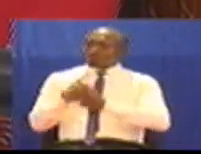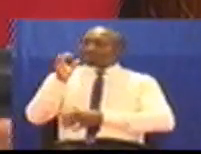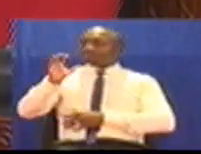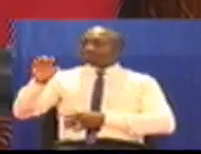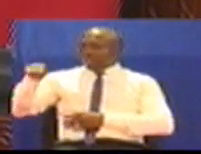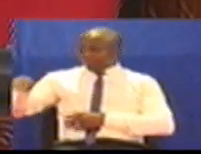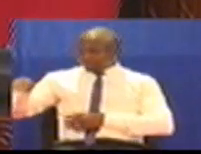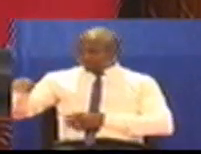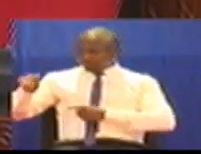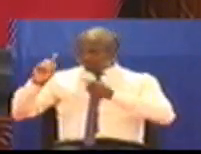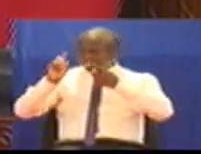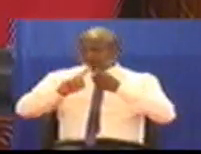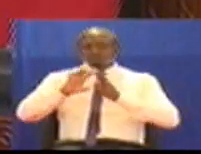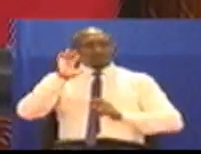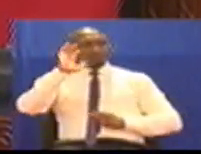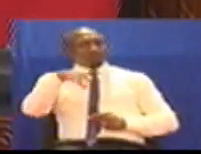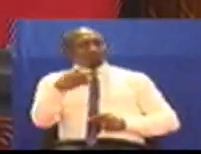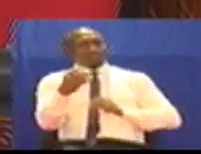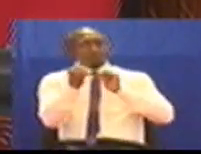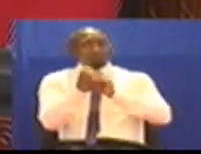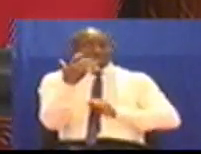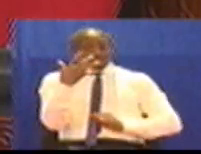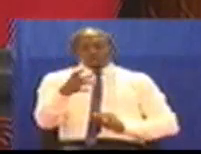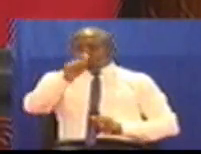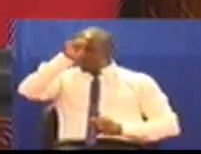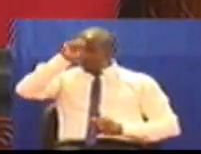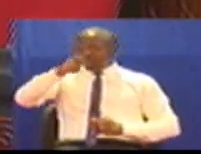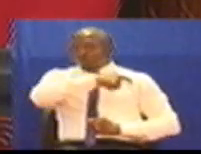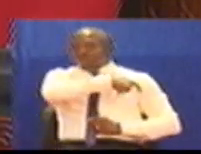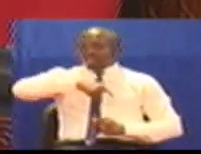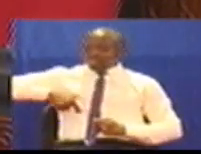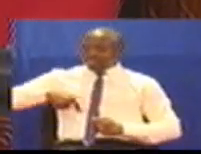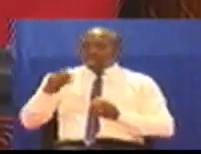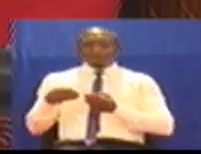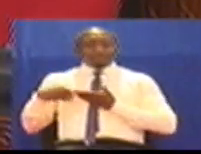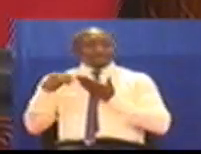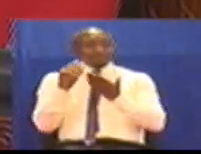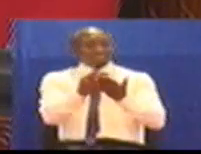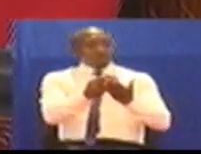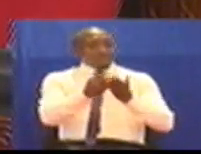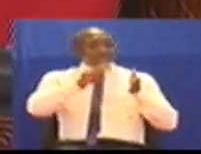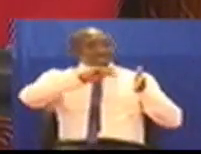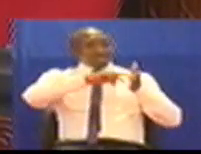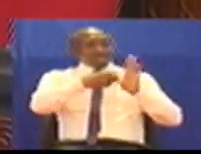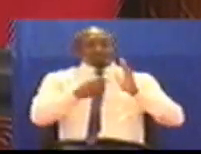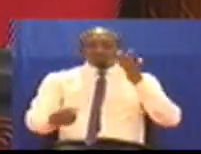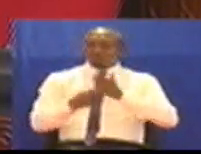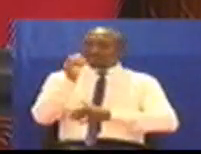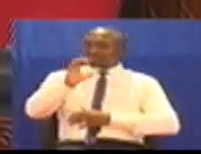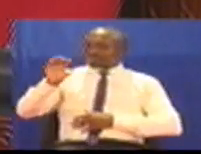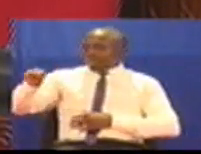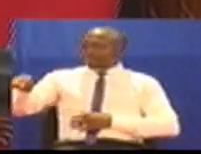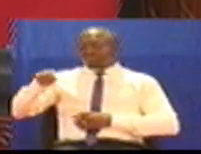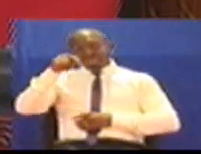Mapinduzi. Mwaka 2015 Mheshimiwa Rais alikabidhiwa ilani kutoka kwenye chama chake cha Mapinduzi.